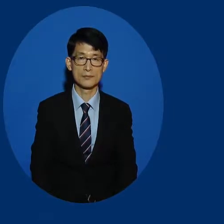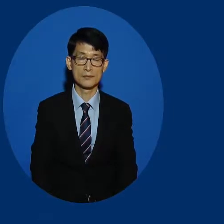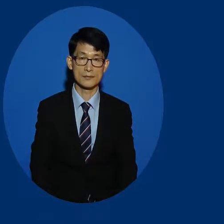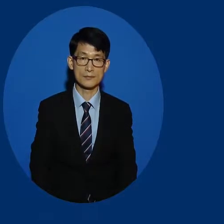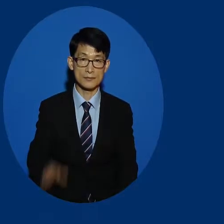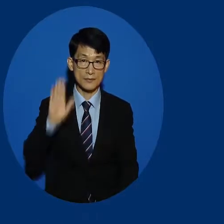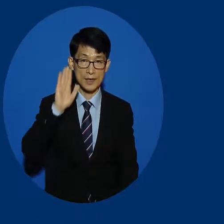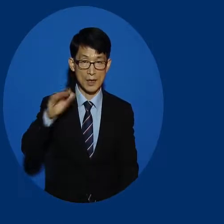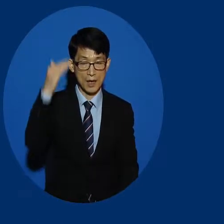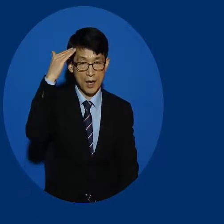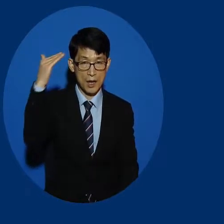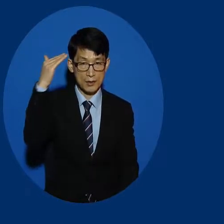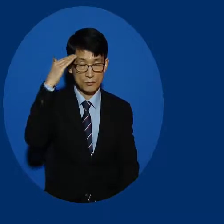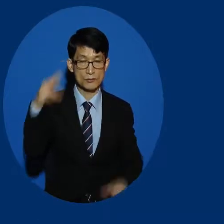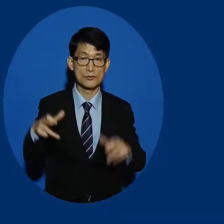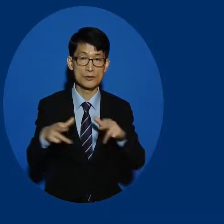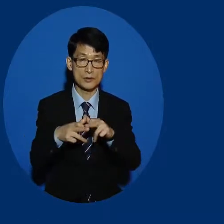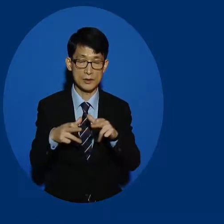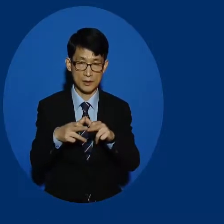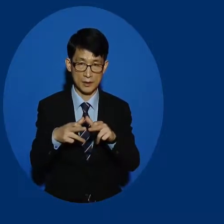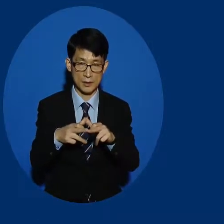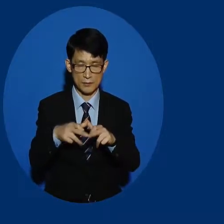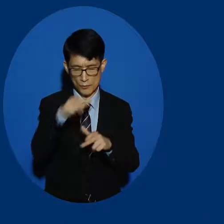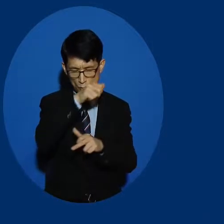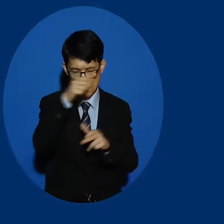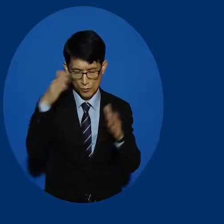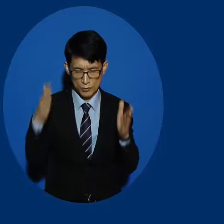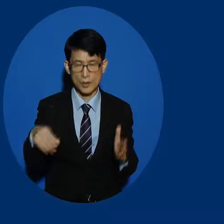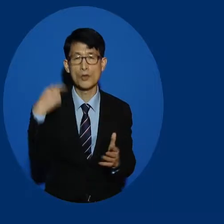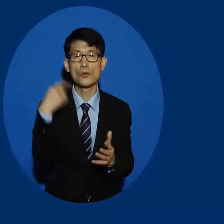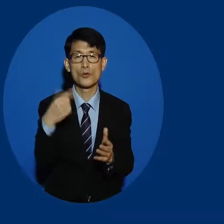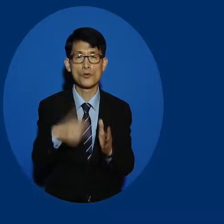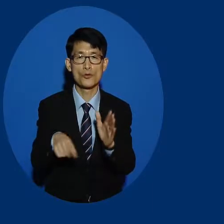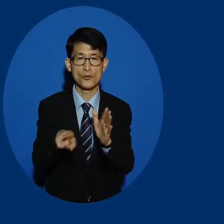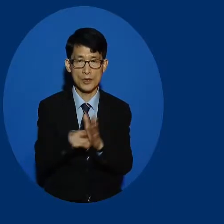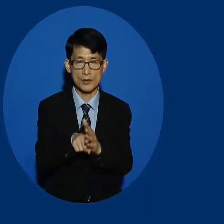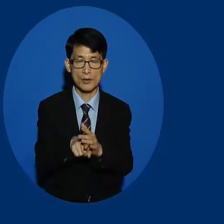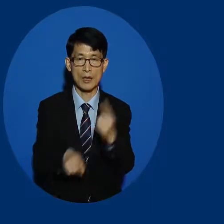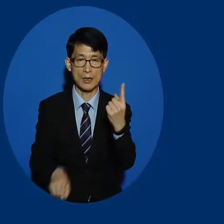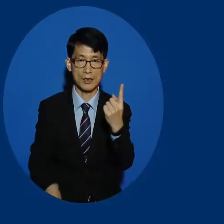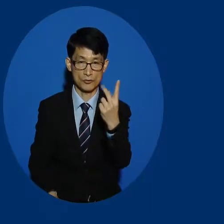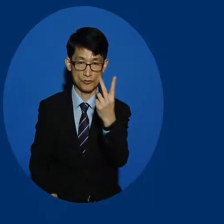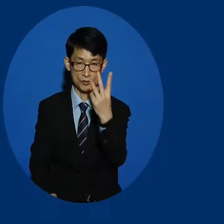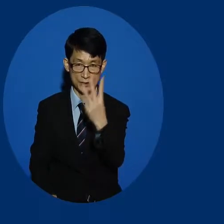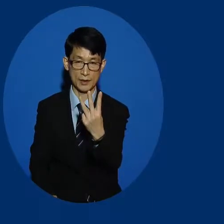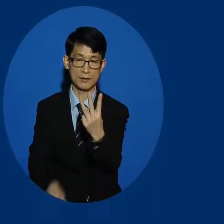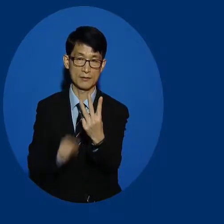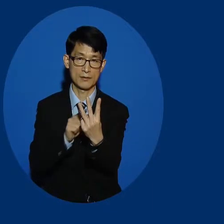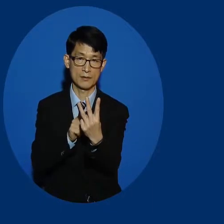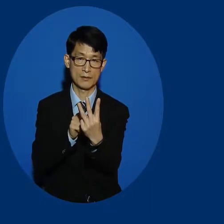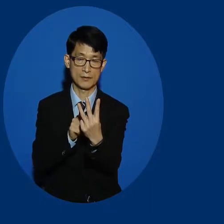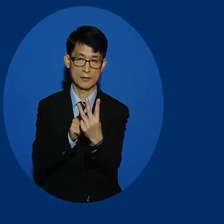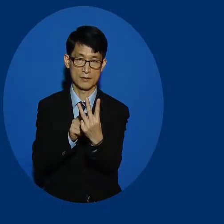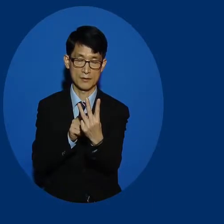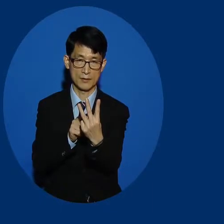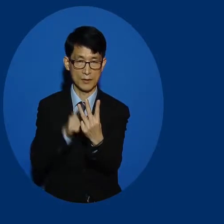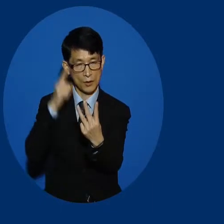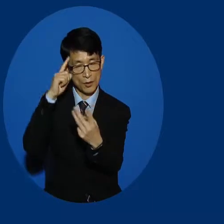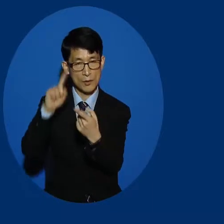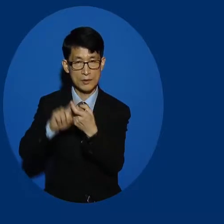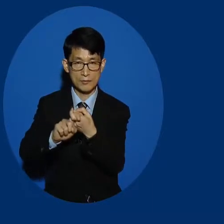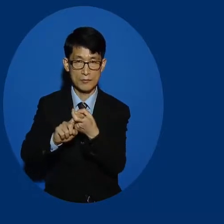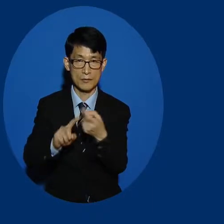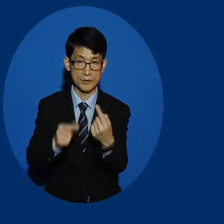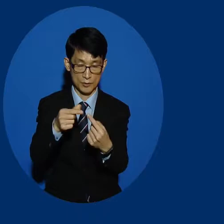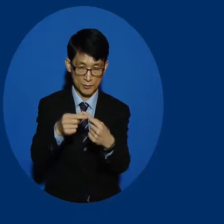앞으로 우리나라의 장애인 평생교육 지원 방향은 크게 세 가지 차원에서 접근할 필요가 있어 보입니다.